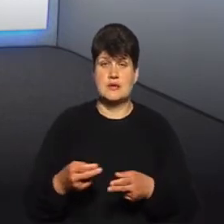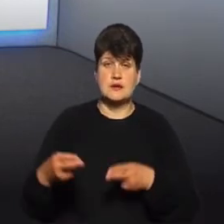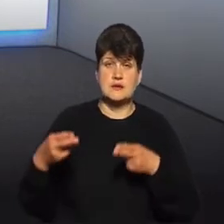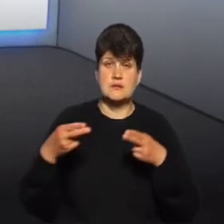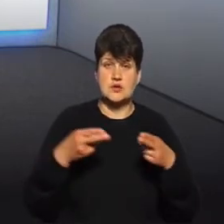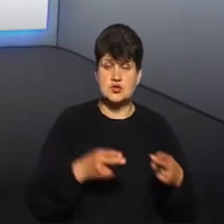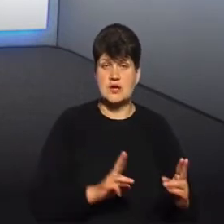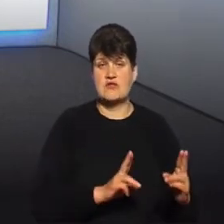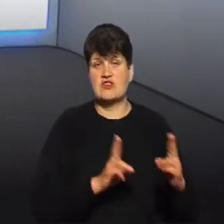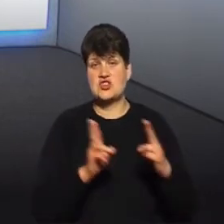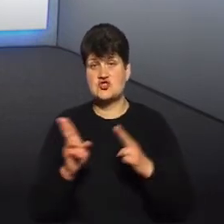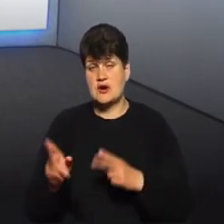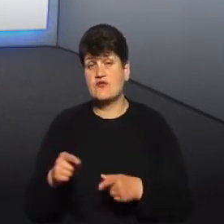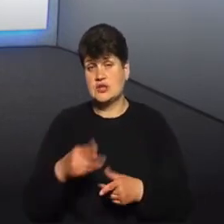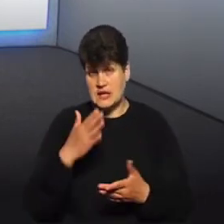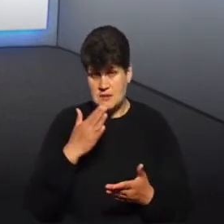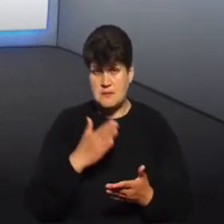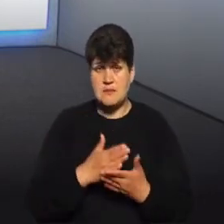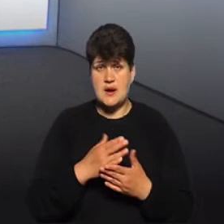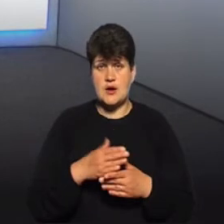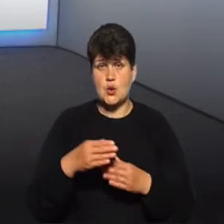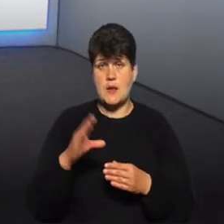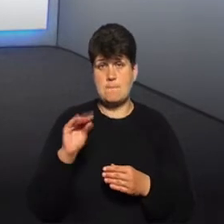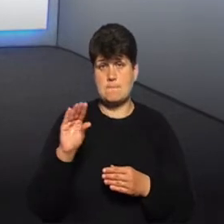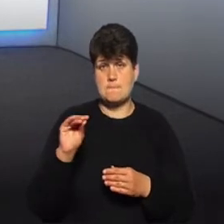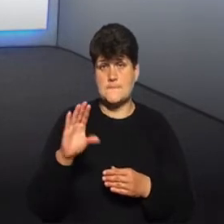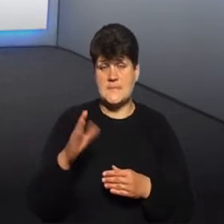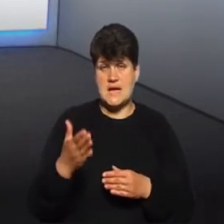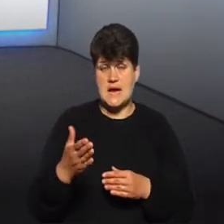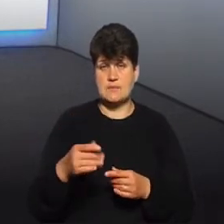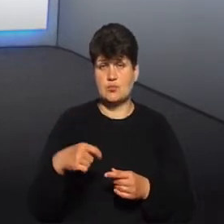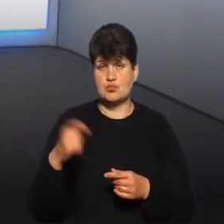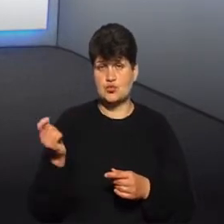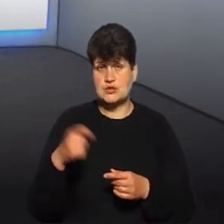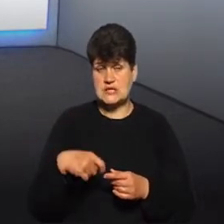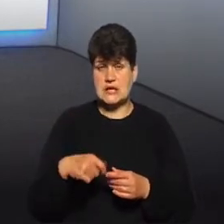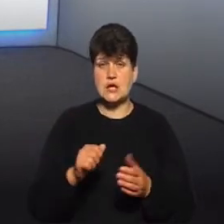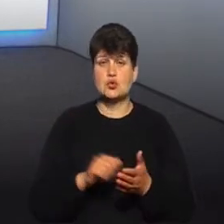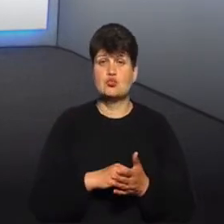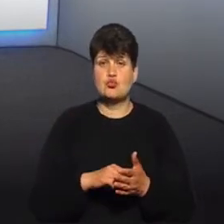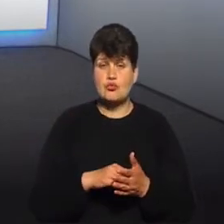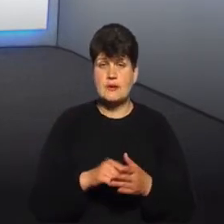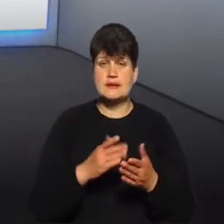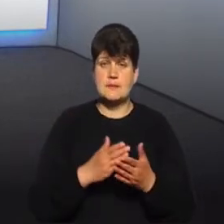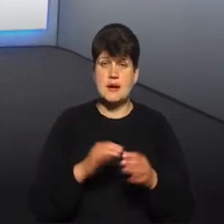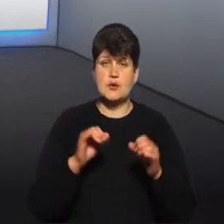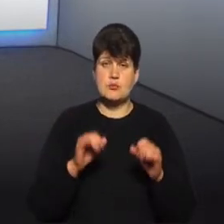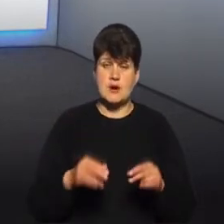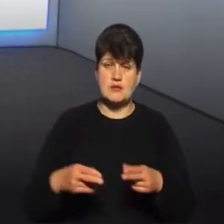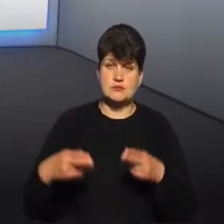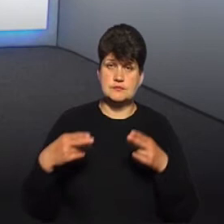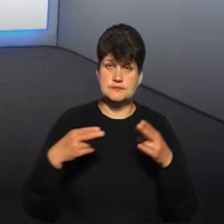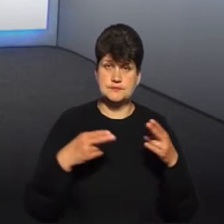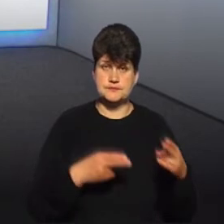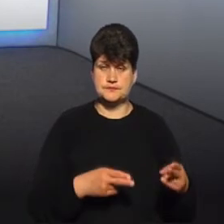так, вони мають безпосередні перепустки, вони мають свої документи, за яких вони мають право туди заїжджати. Так?